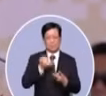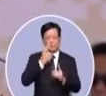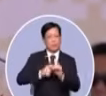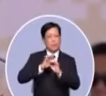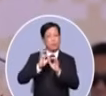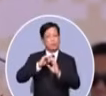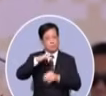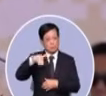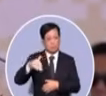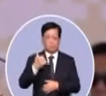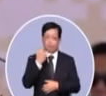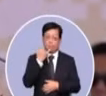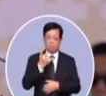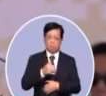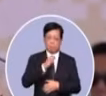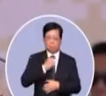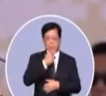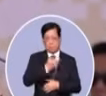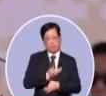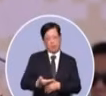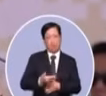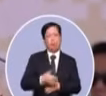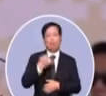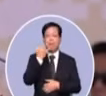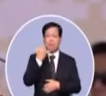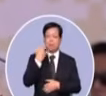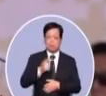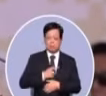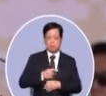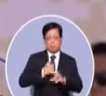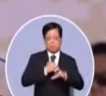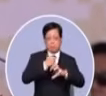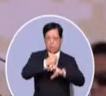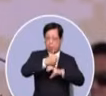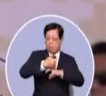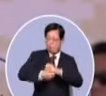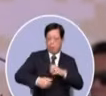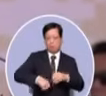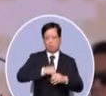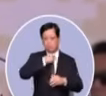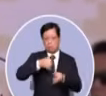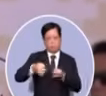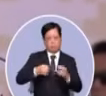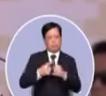介石当初在大陆就已经被打败，然后直接投降了，那老共就直接接